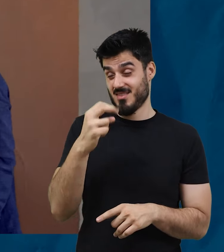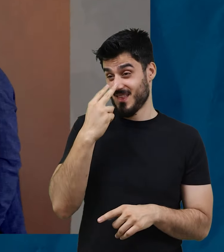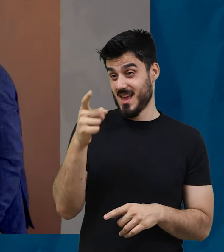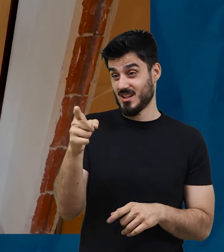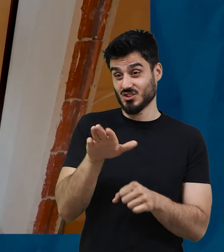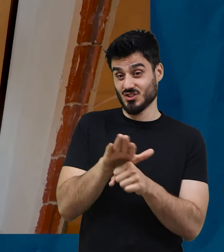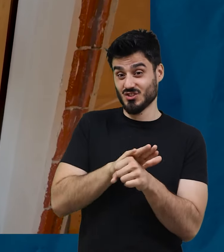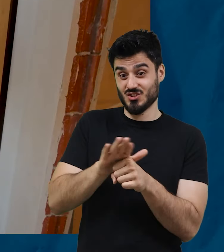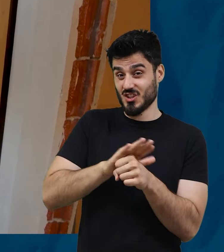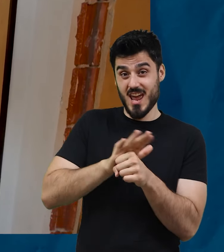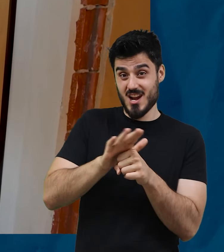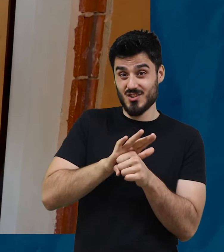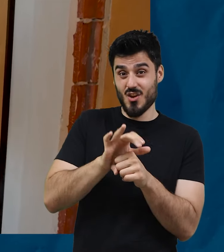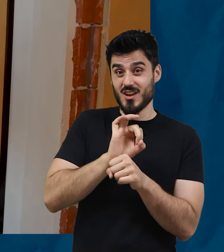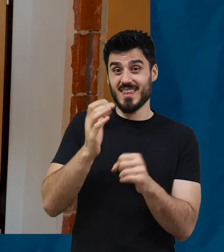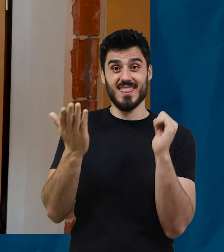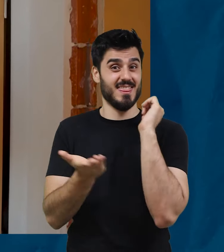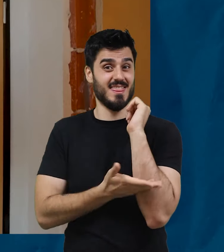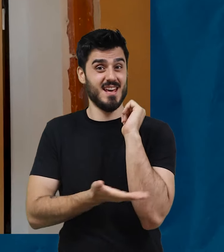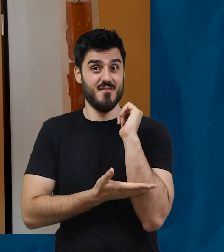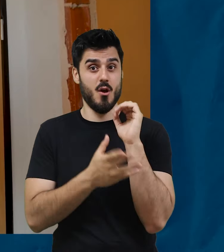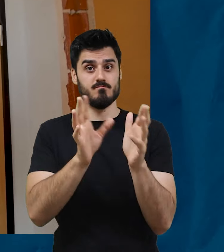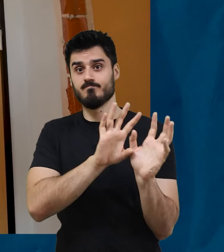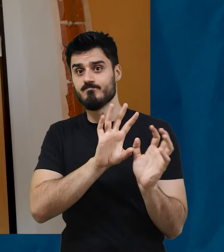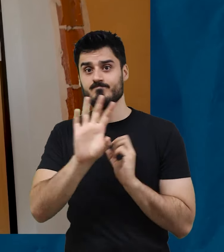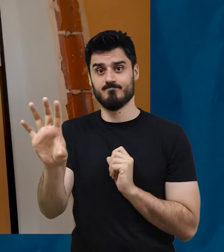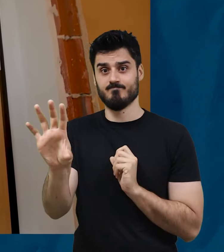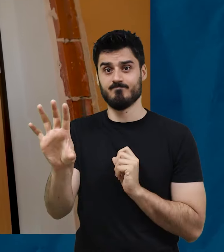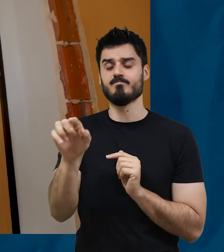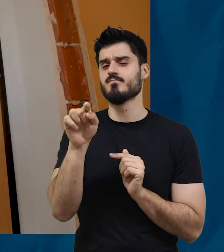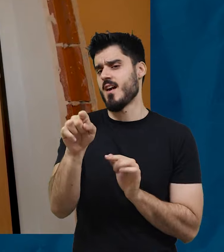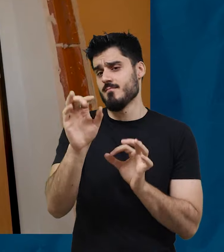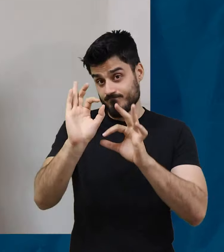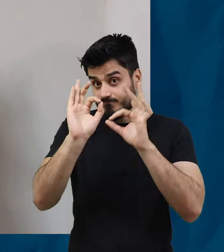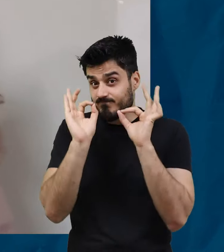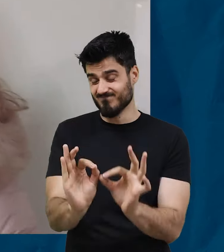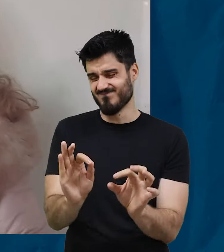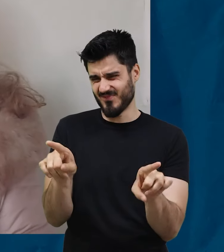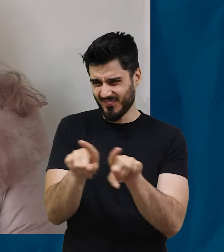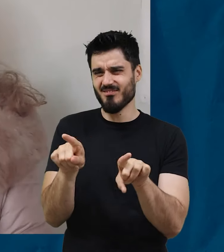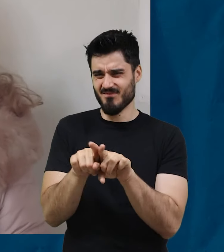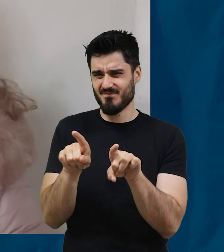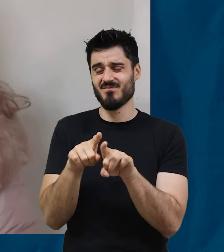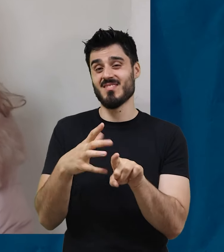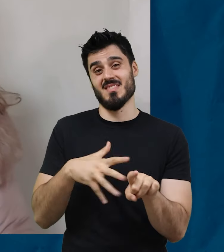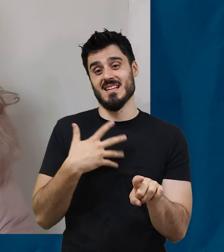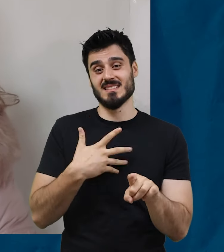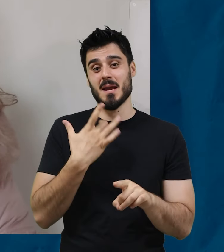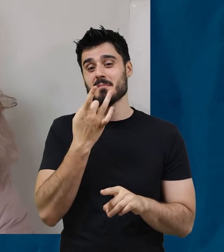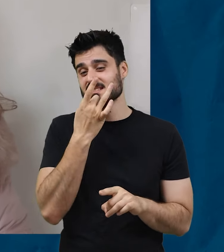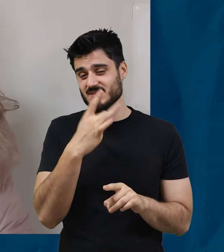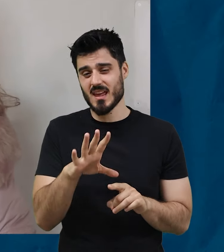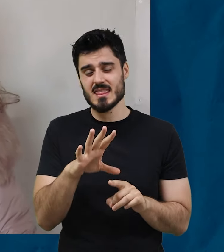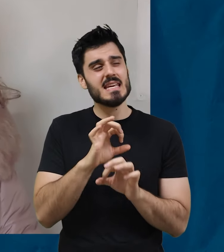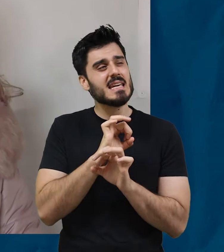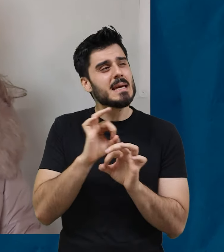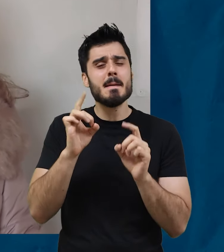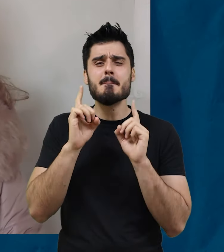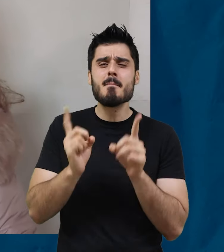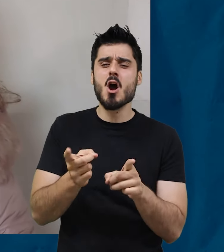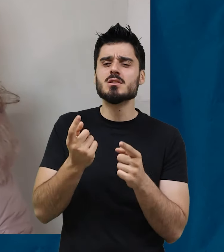и дъб, нали така? Да, точно така, класически да. Дъб е това. И може да направим малко